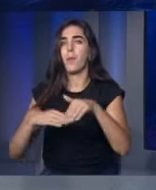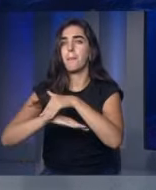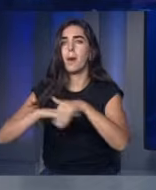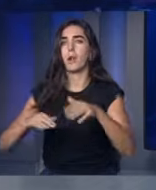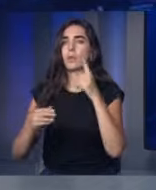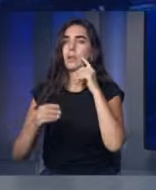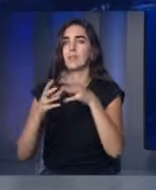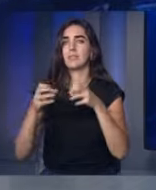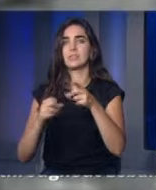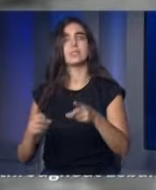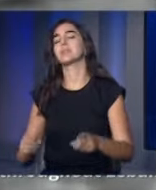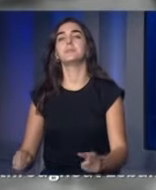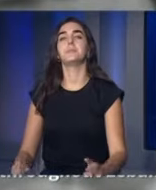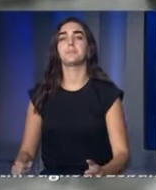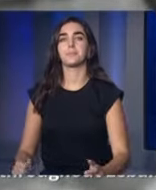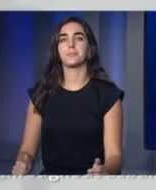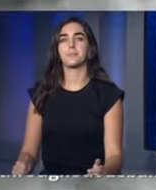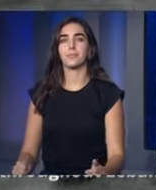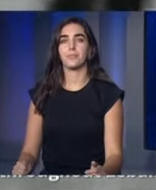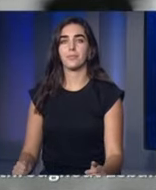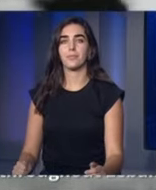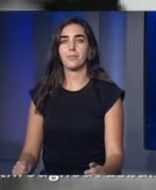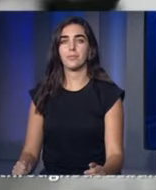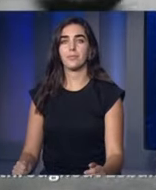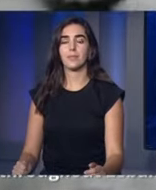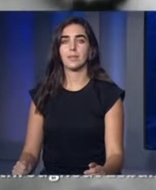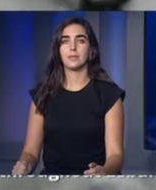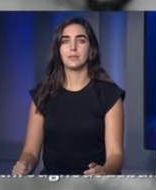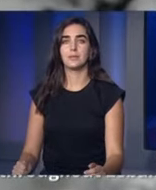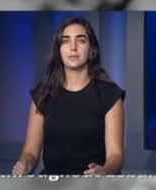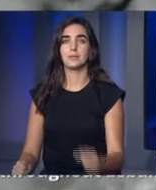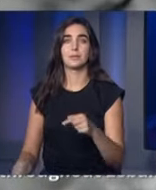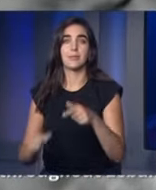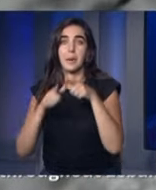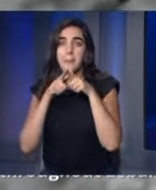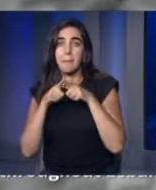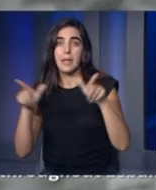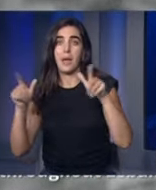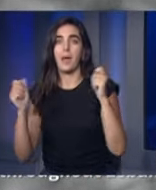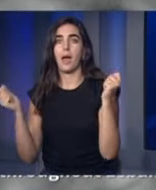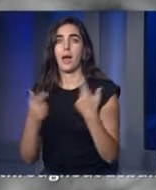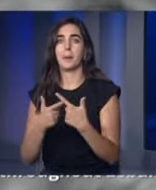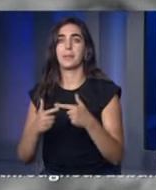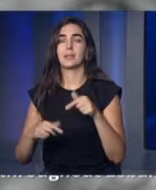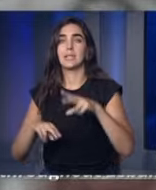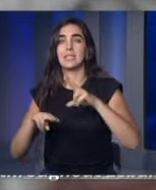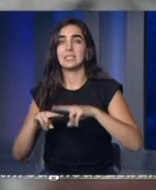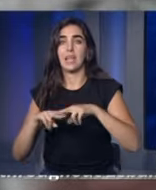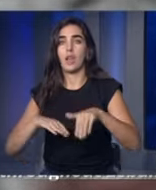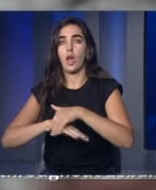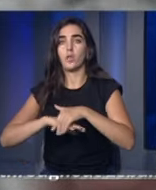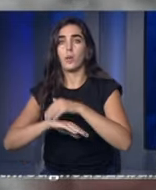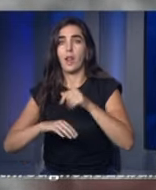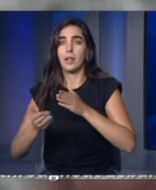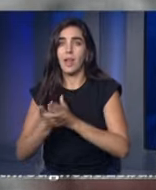محدودة. بيان حربي إسرائيلي عدواني على لسان أفيخاي أدروعي: نفذنا غارات جوية على حزب الله في لبنان